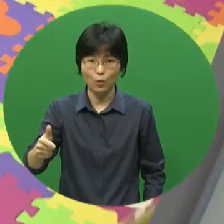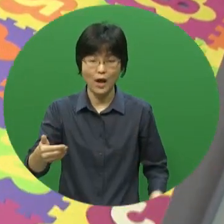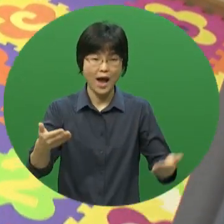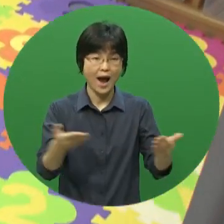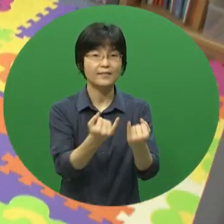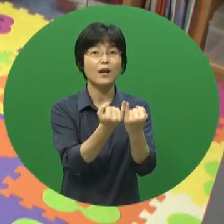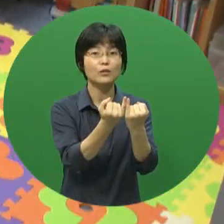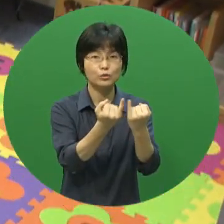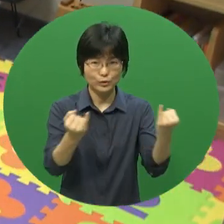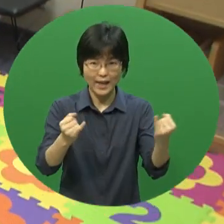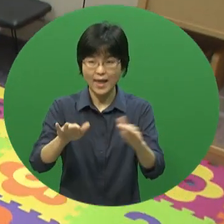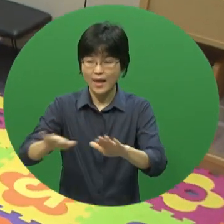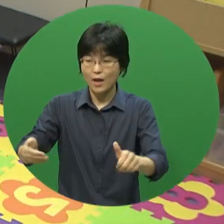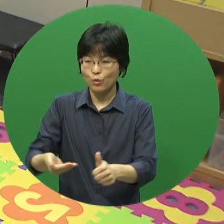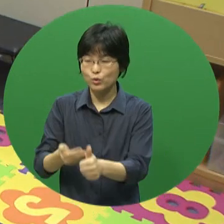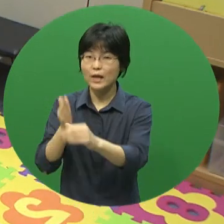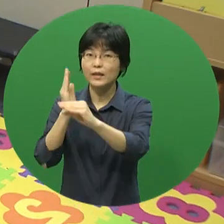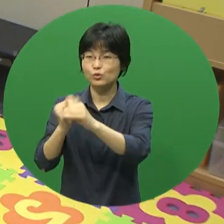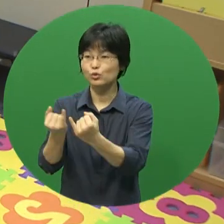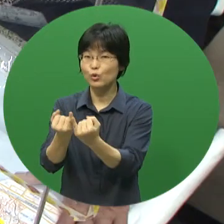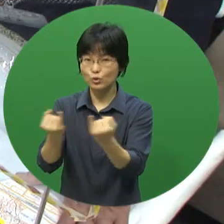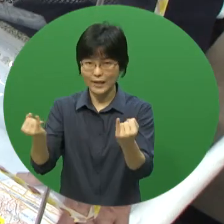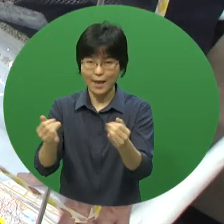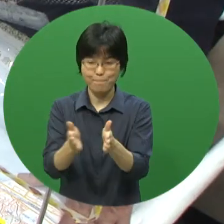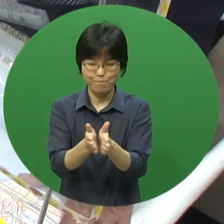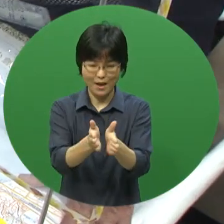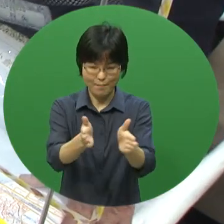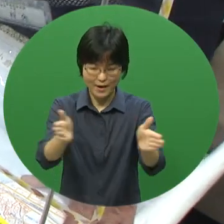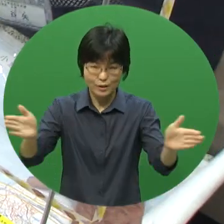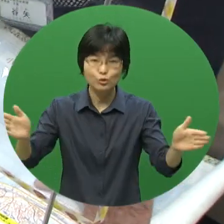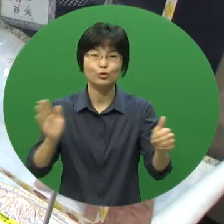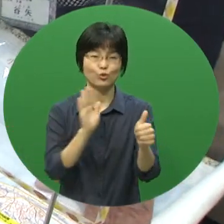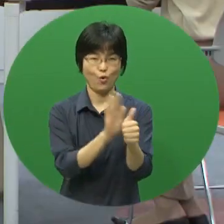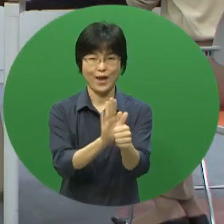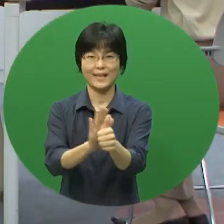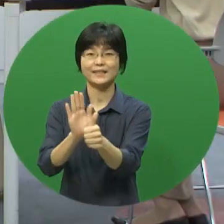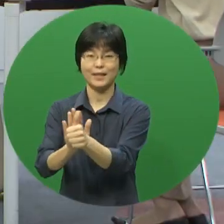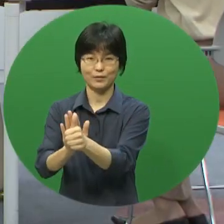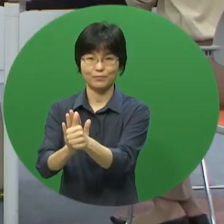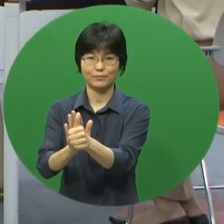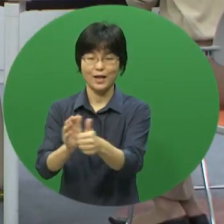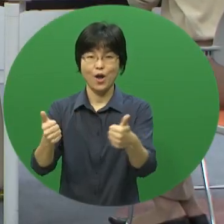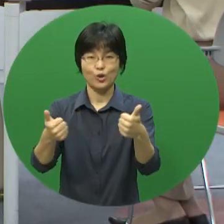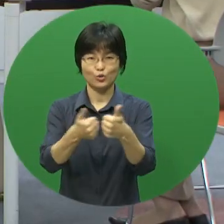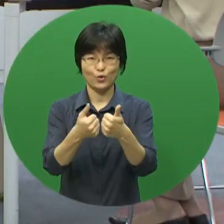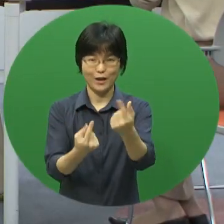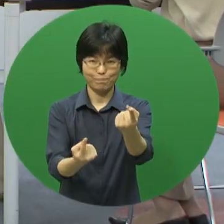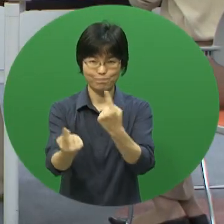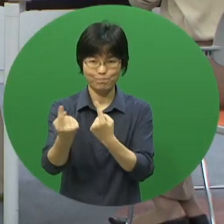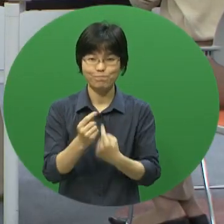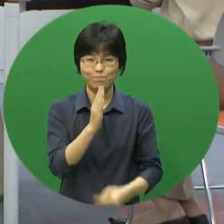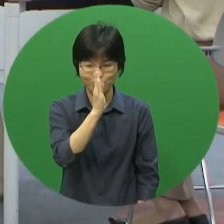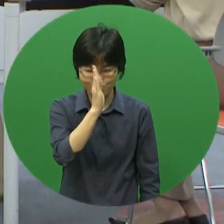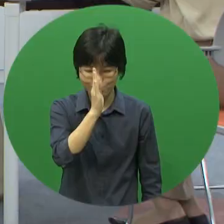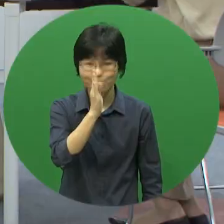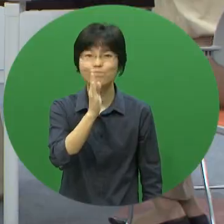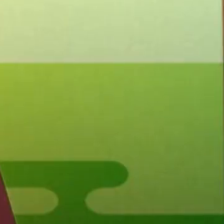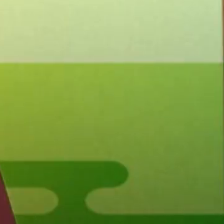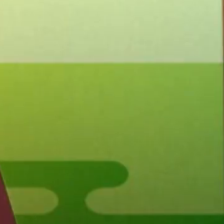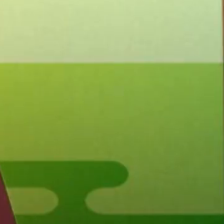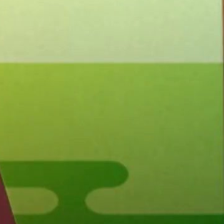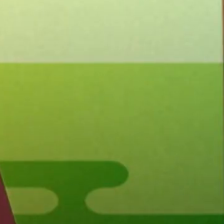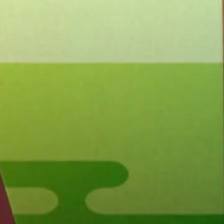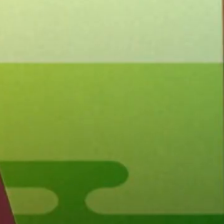報提供など、働く女性や子育て中の女性を幅広く応援しております。お気軽にご相談ください